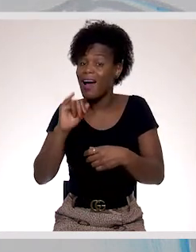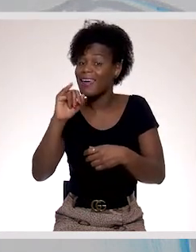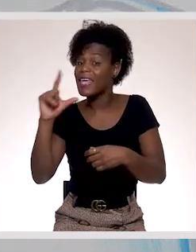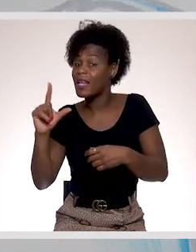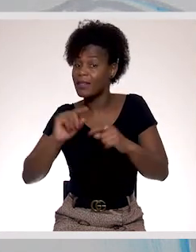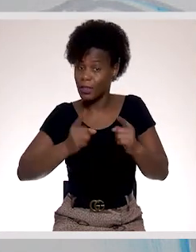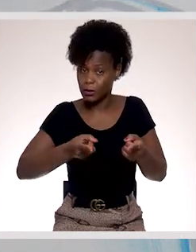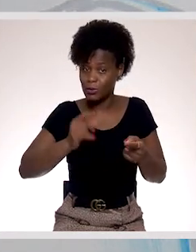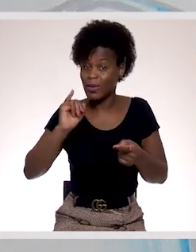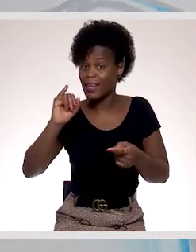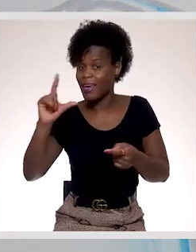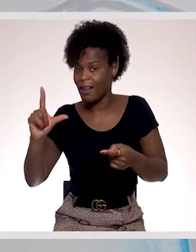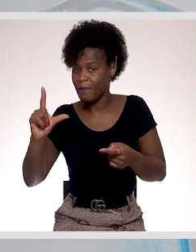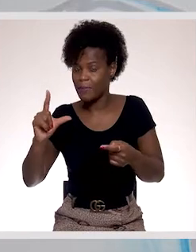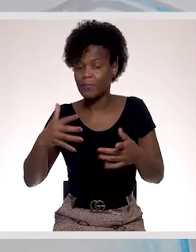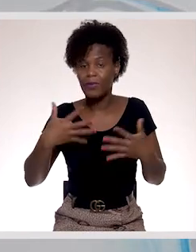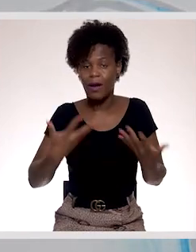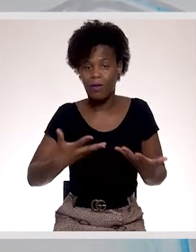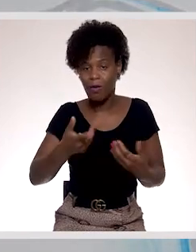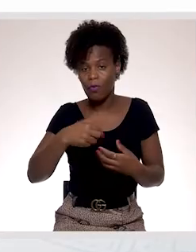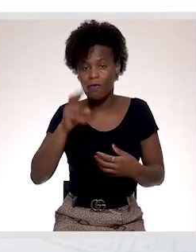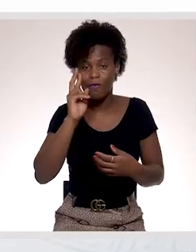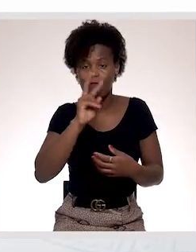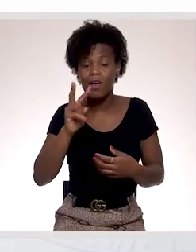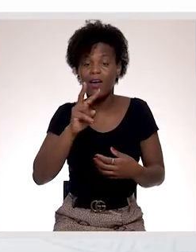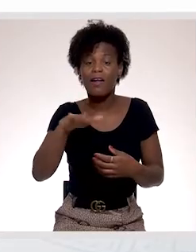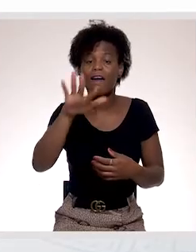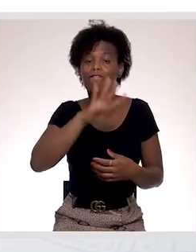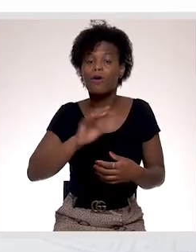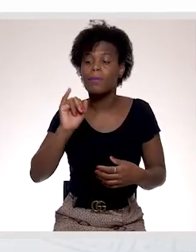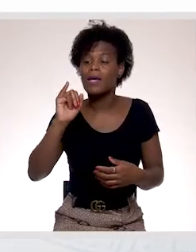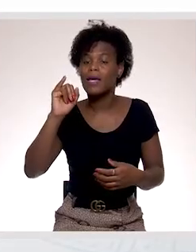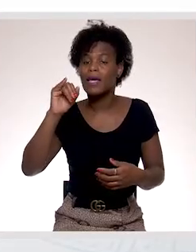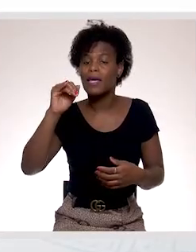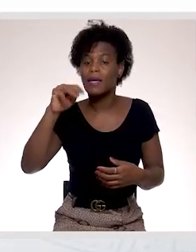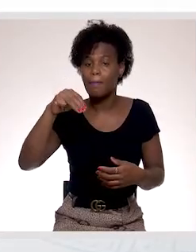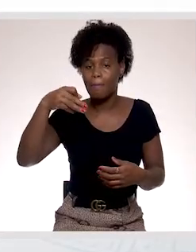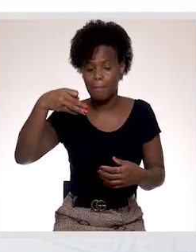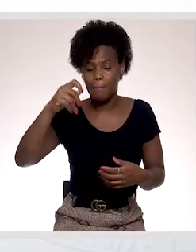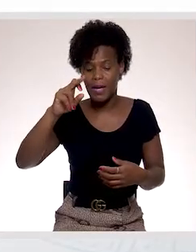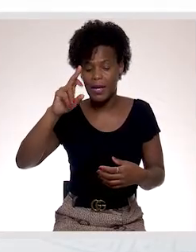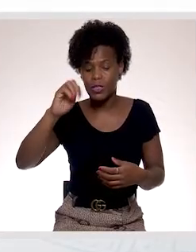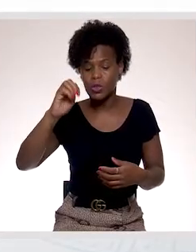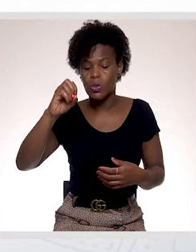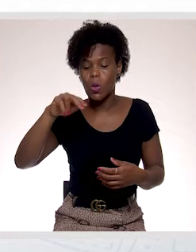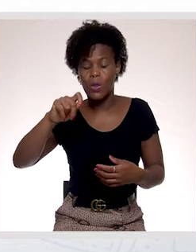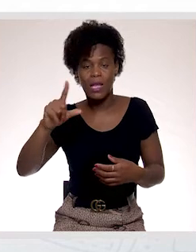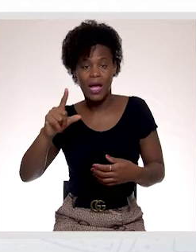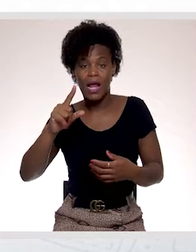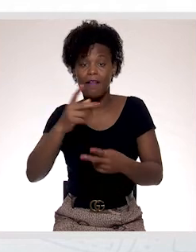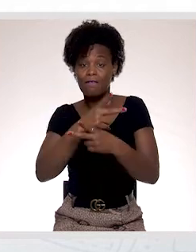début. Maintenant, on va voir la forme impersonnelle. Elle se construit avec le sujet «